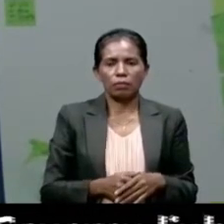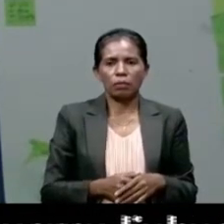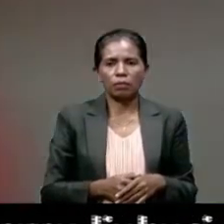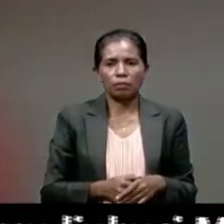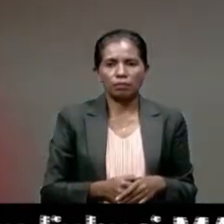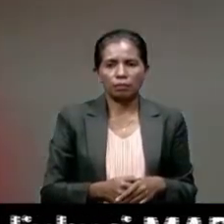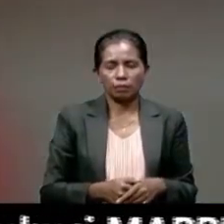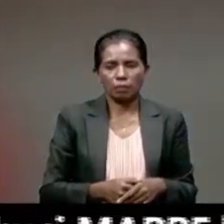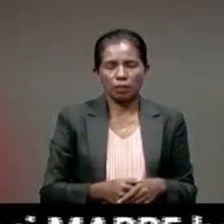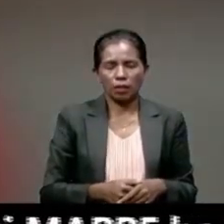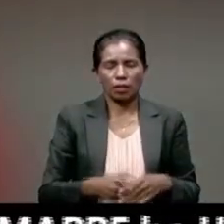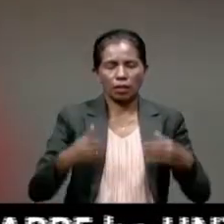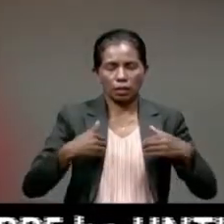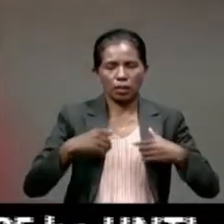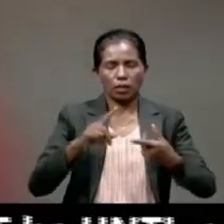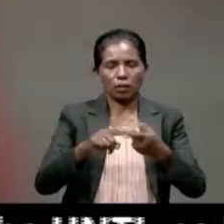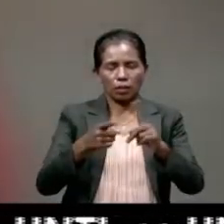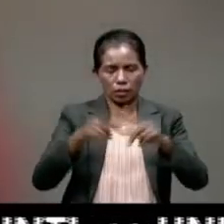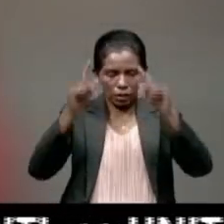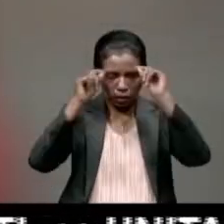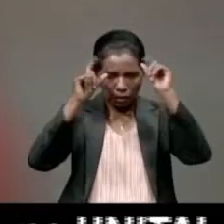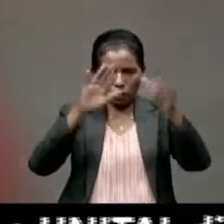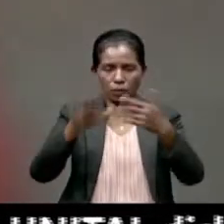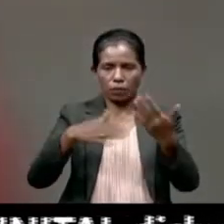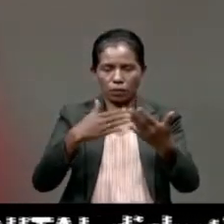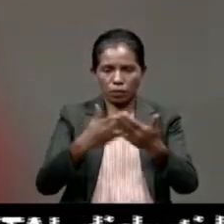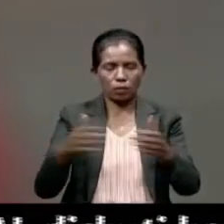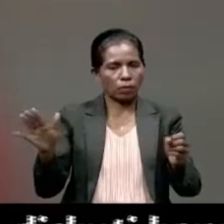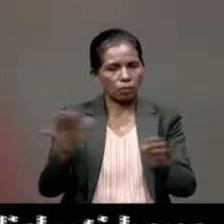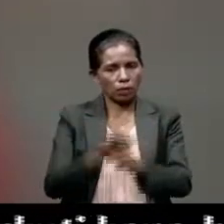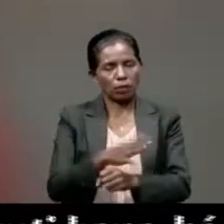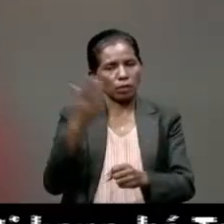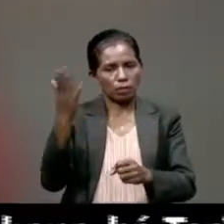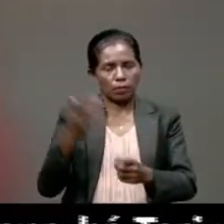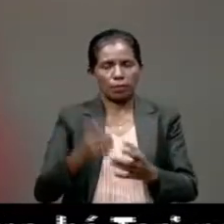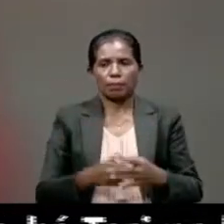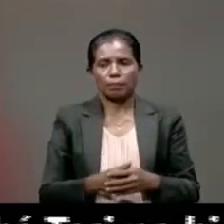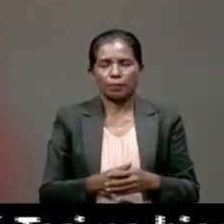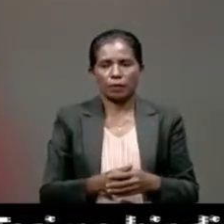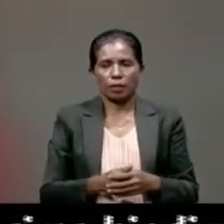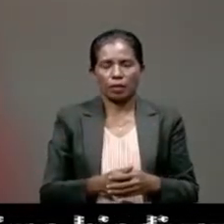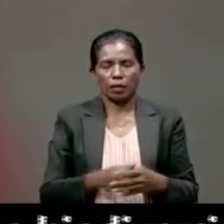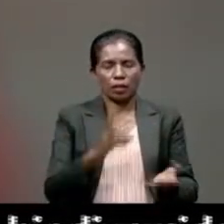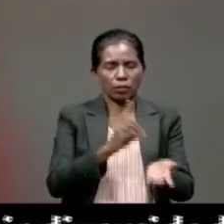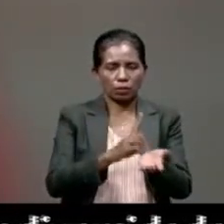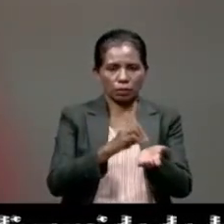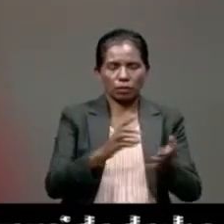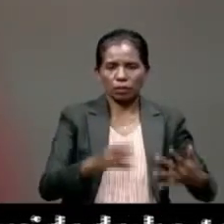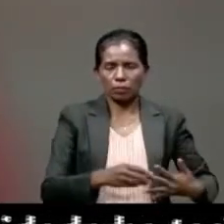Tambah iha maluk timor ni buat kau tu komplit kan ba. Ba doktor spesialis mana ba?